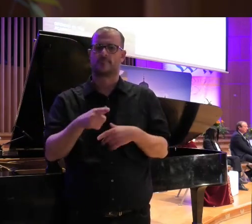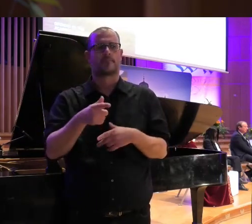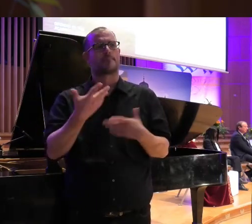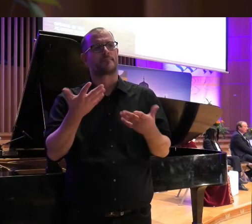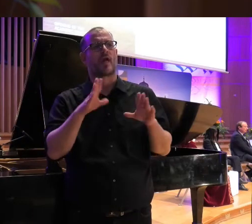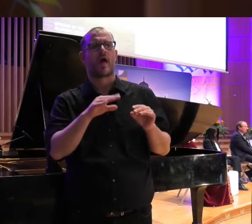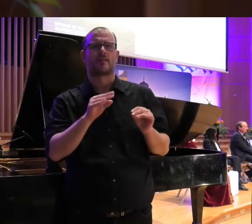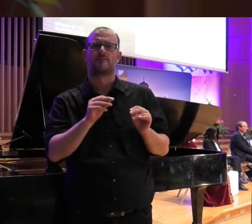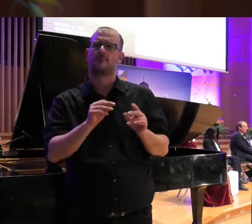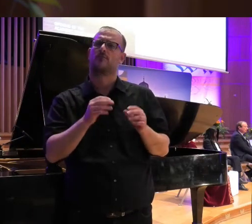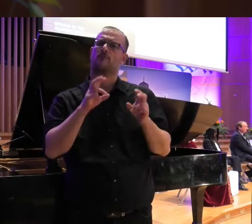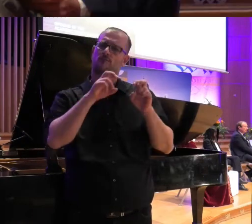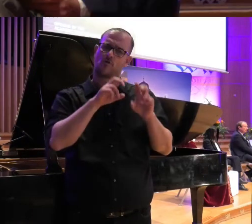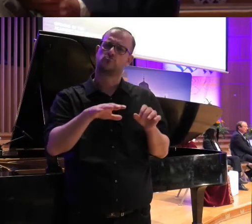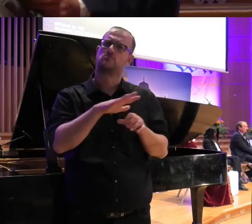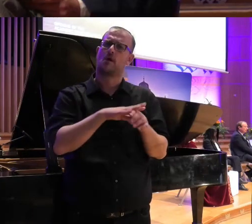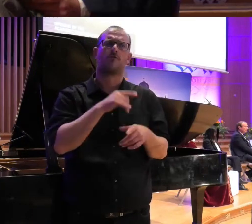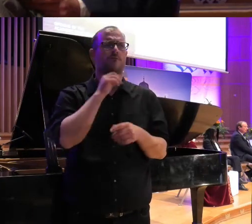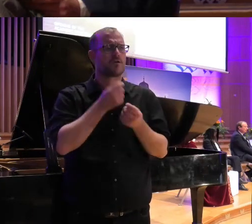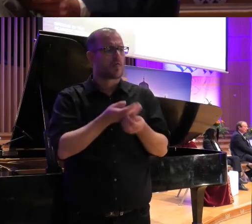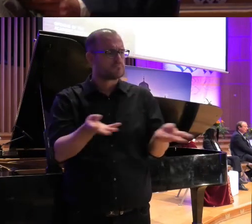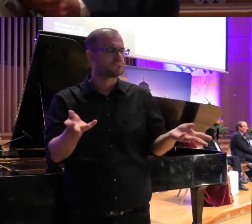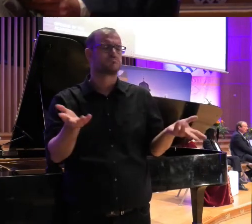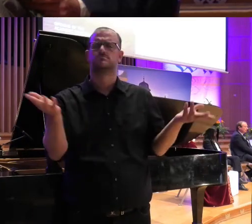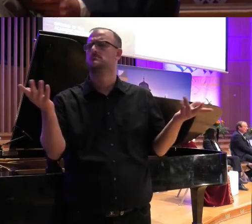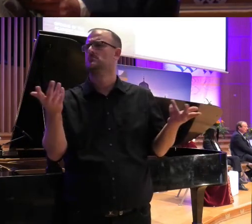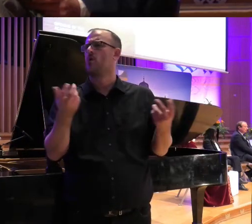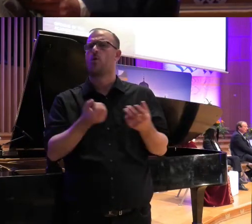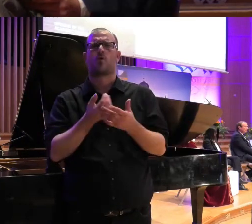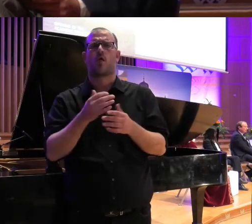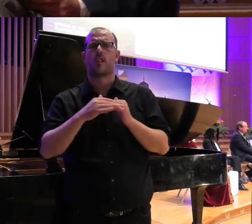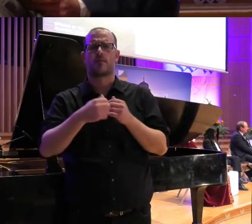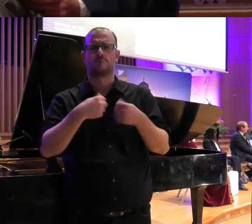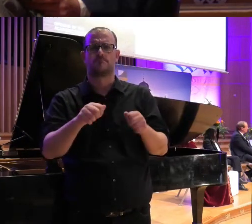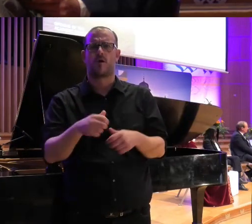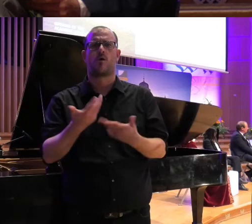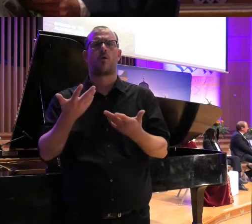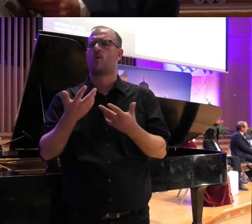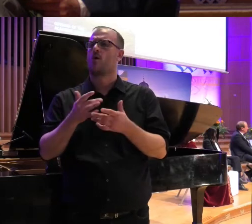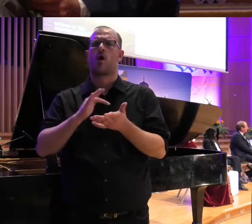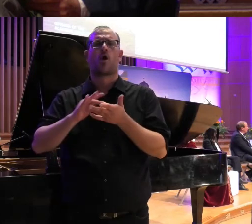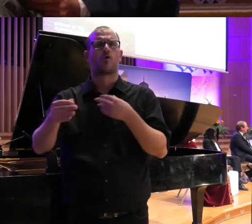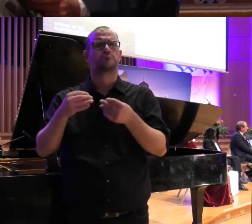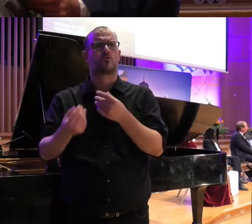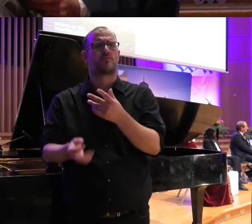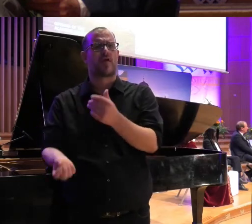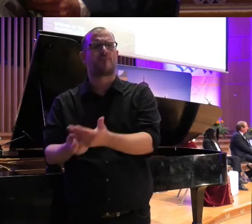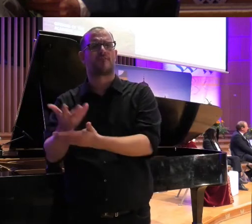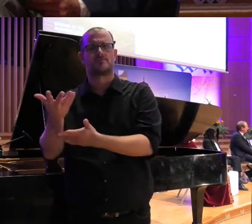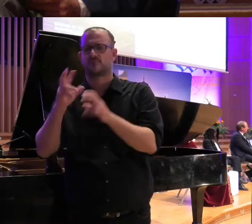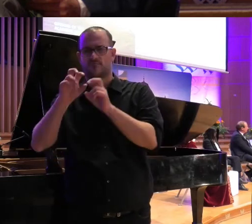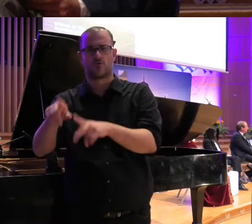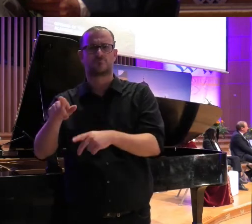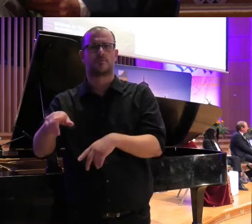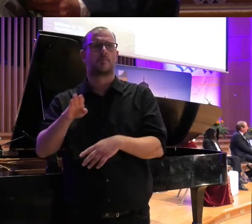angewandte Forschungsbereiche gibt es relativ viele, ökologischer Landbau zum Beispiel oder Forschung zu nachwachsenden Rohstoffen, Forschung zur